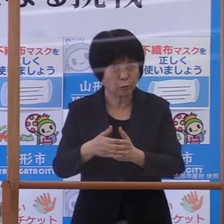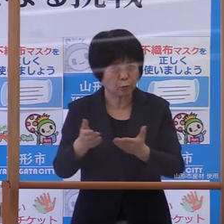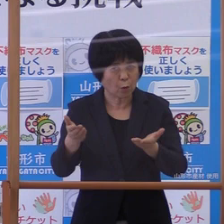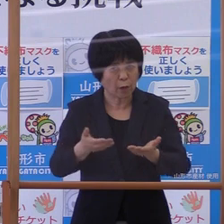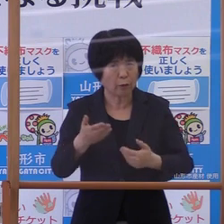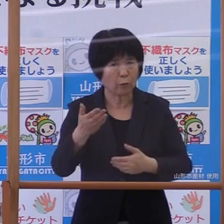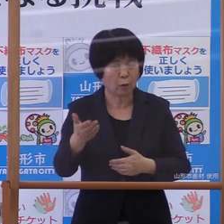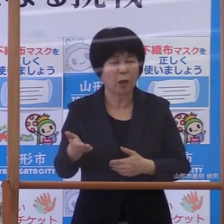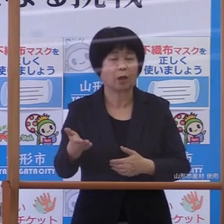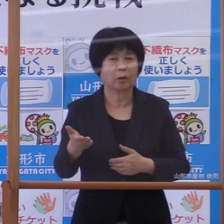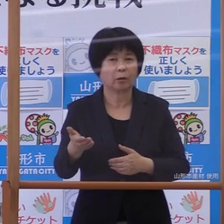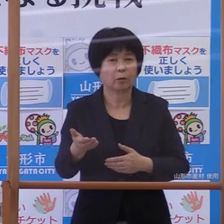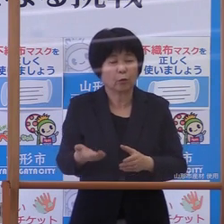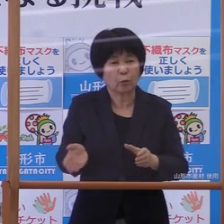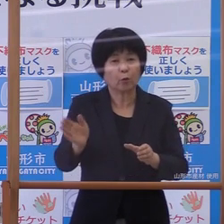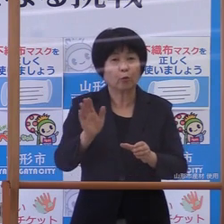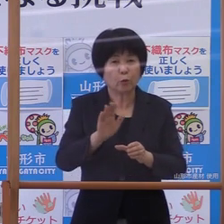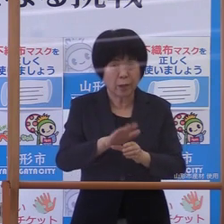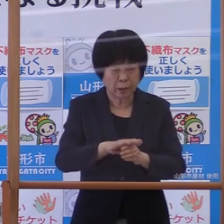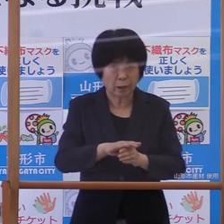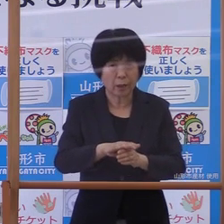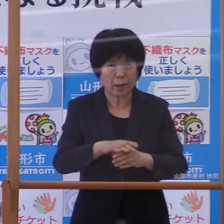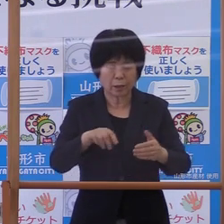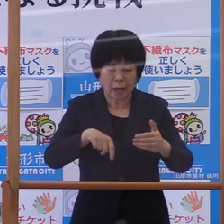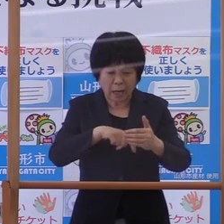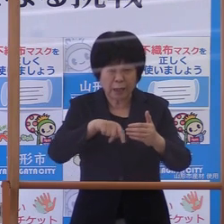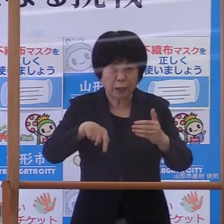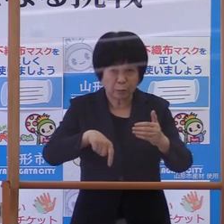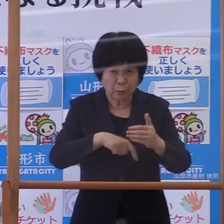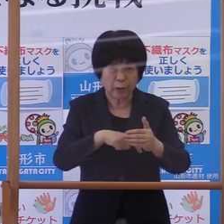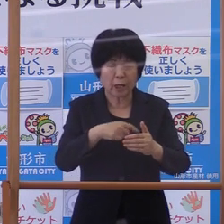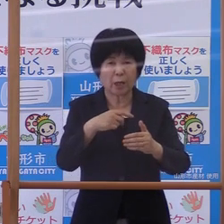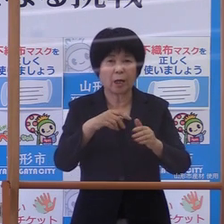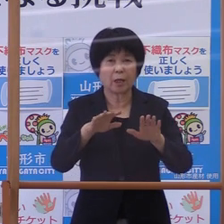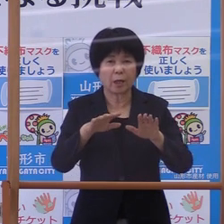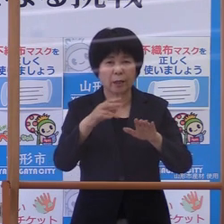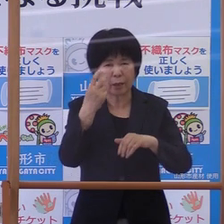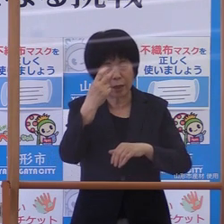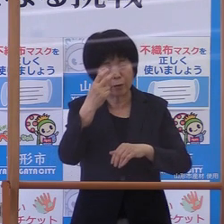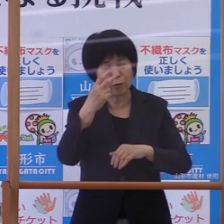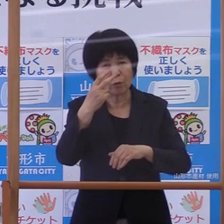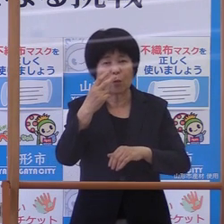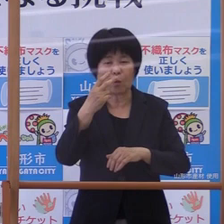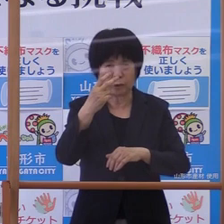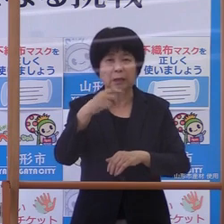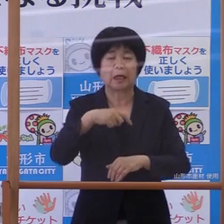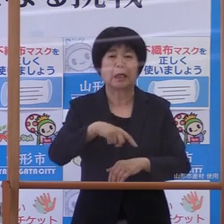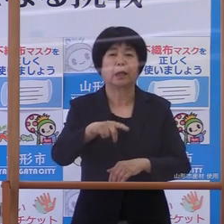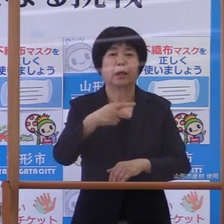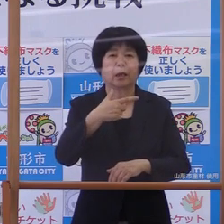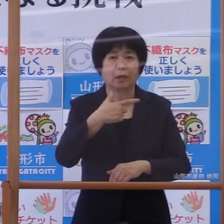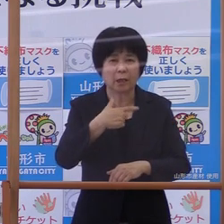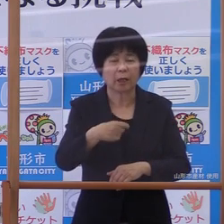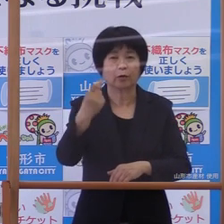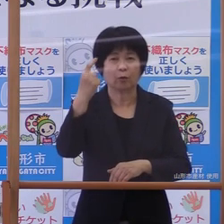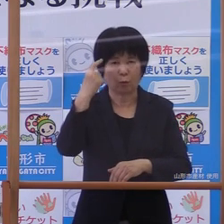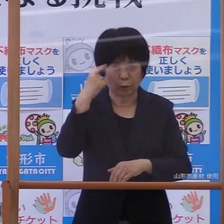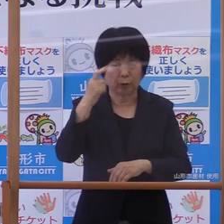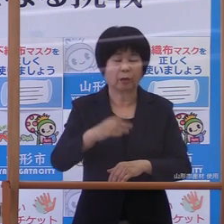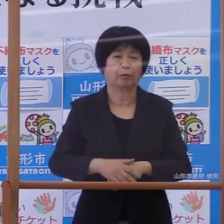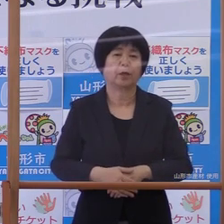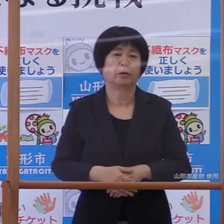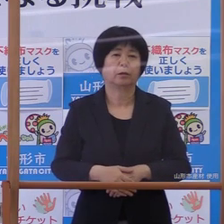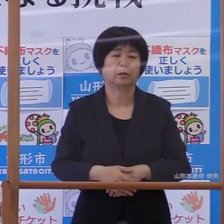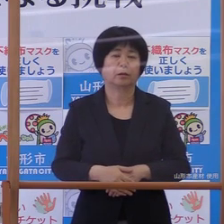けるのかということも含めましてですね、内部の方で、検討してまいりたいと考えているところでございます。以上でございます